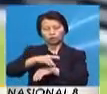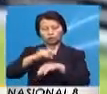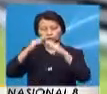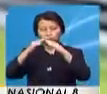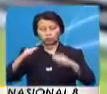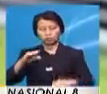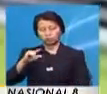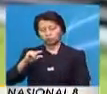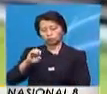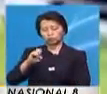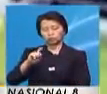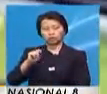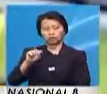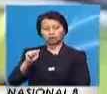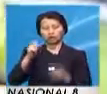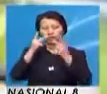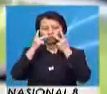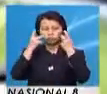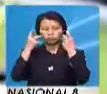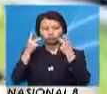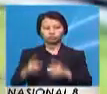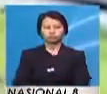Gita.